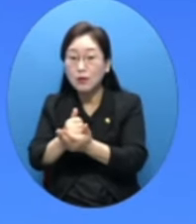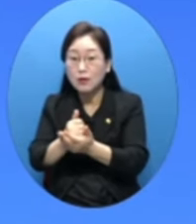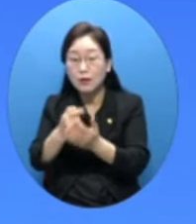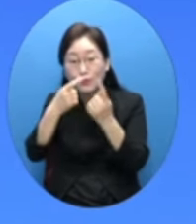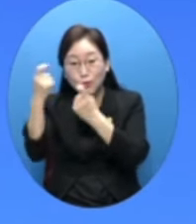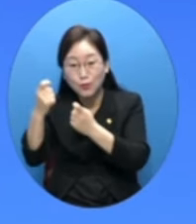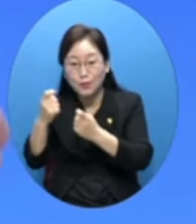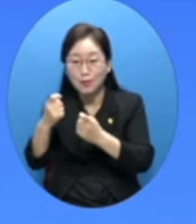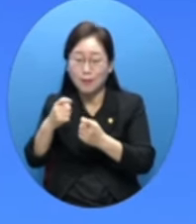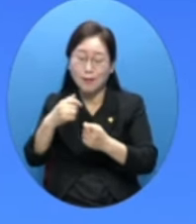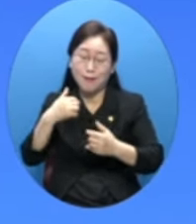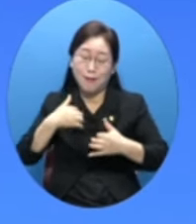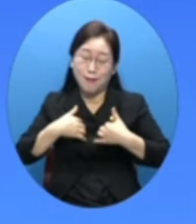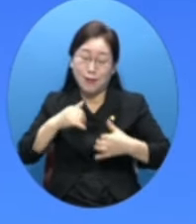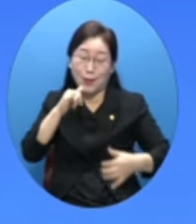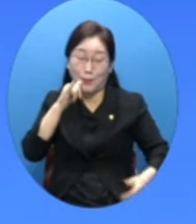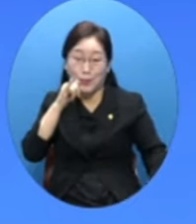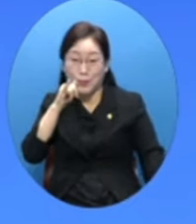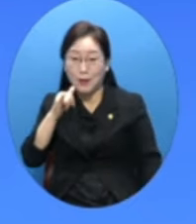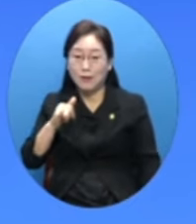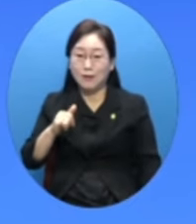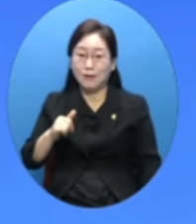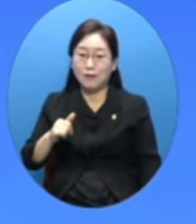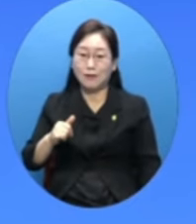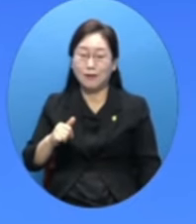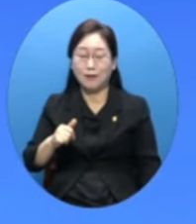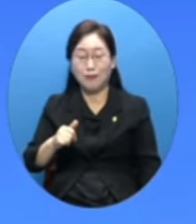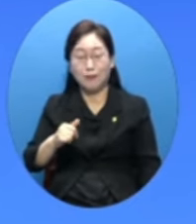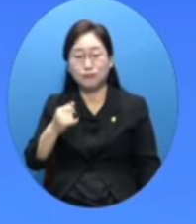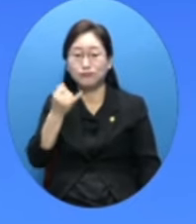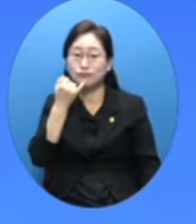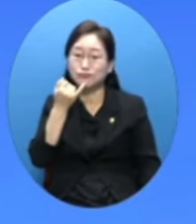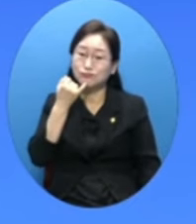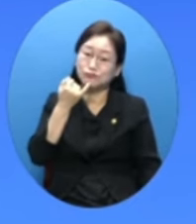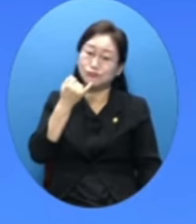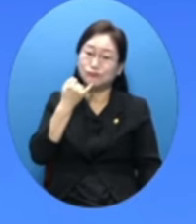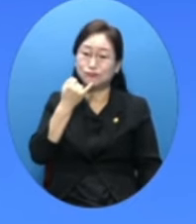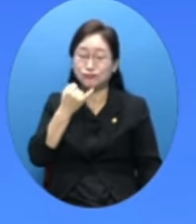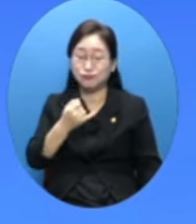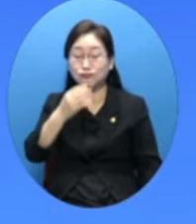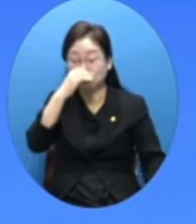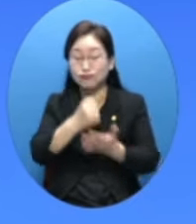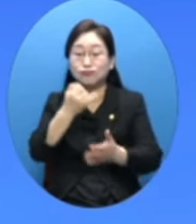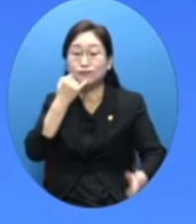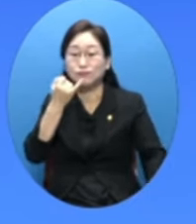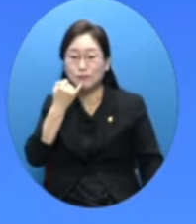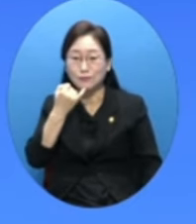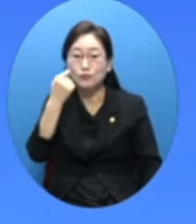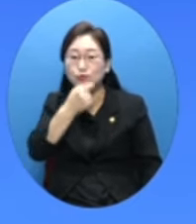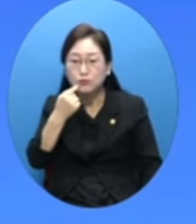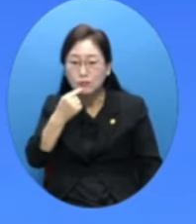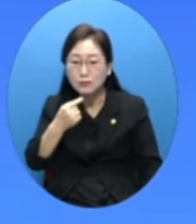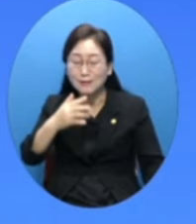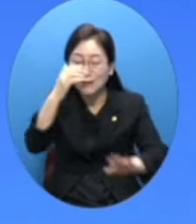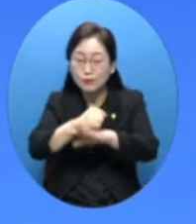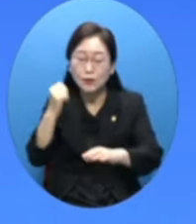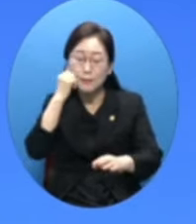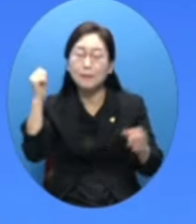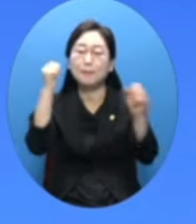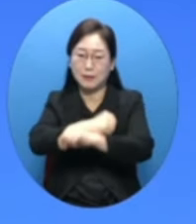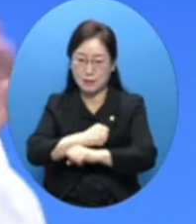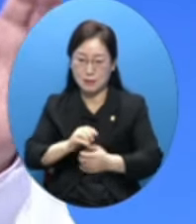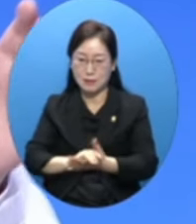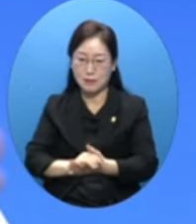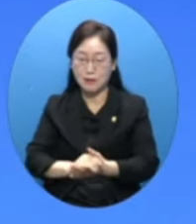재밌습니다. 자꾸 타당화시키고 합리화시켜서 인간을 파멸로 이끌어가는 것입니다. 한국